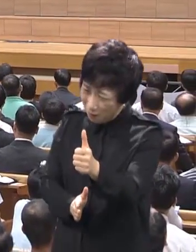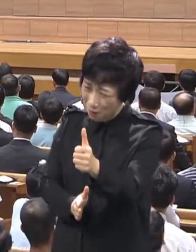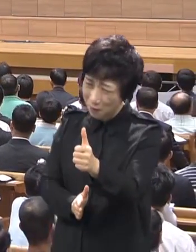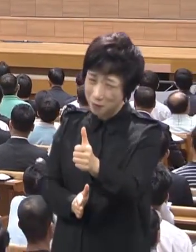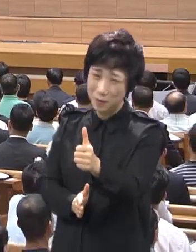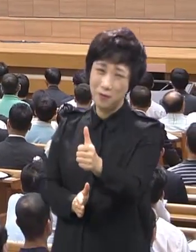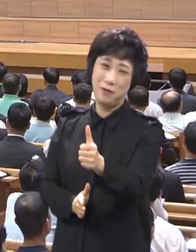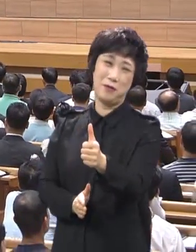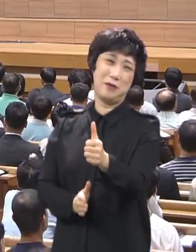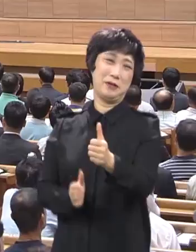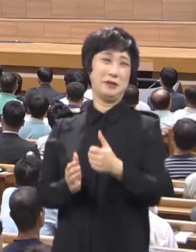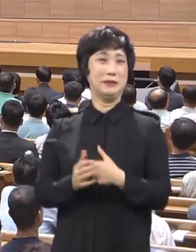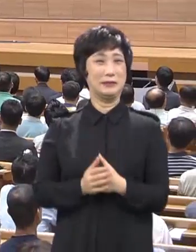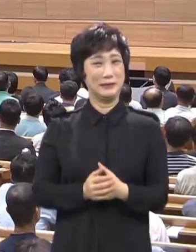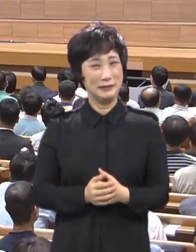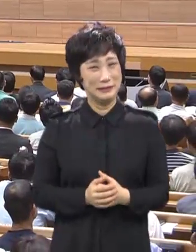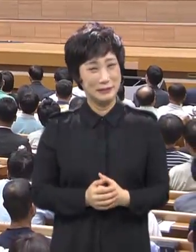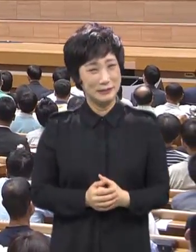믿으세요.